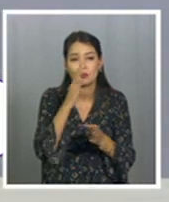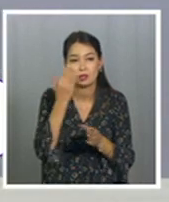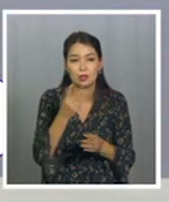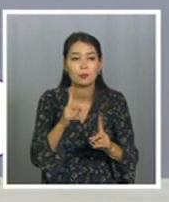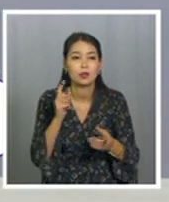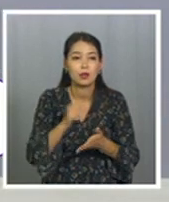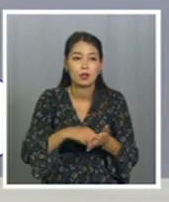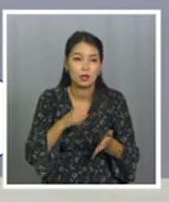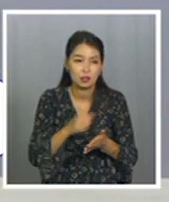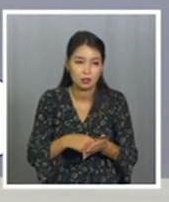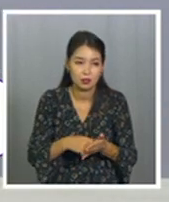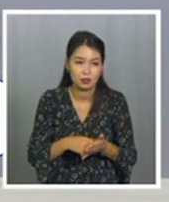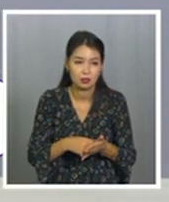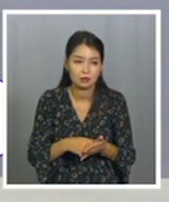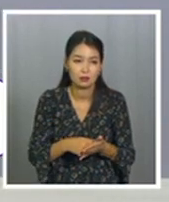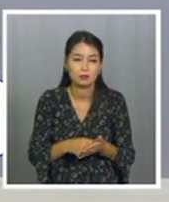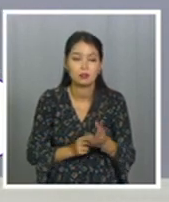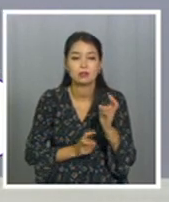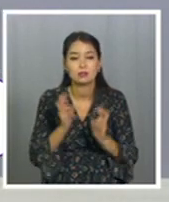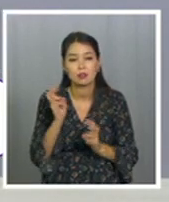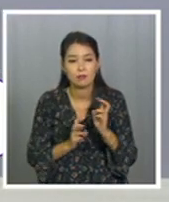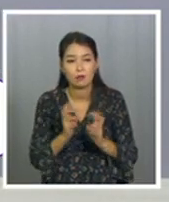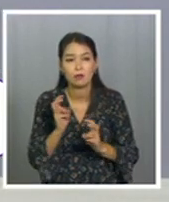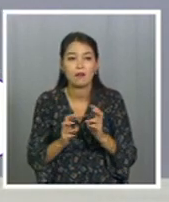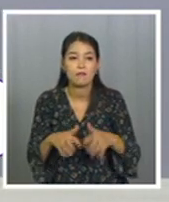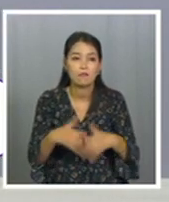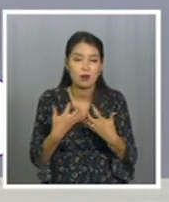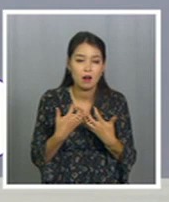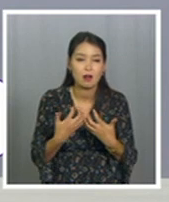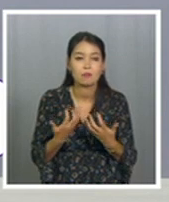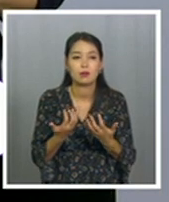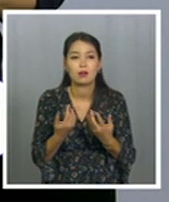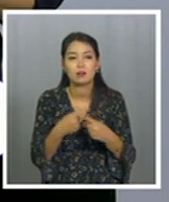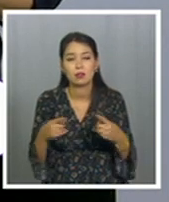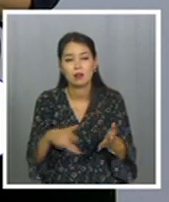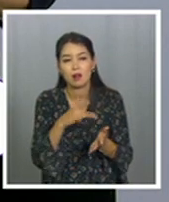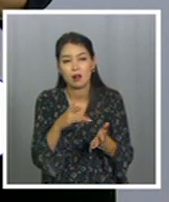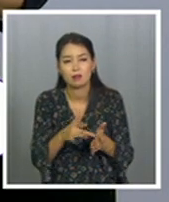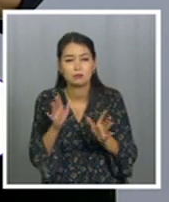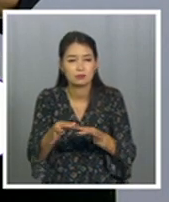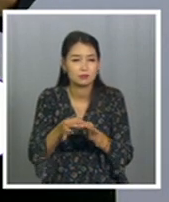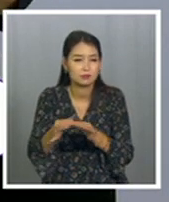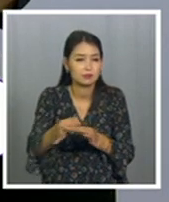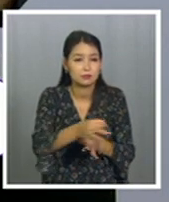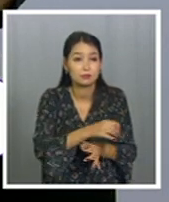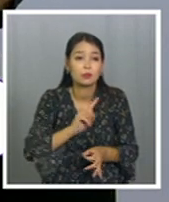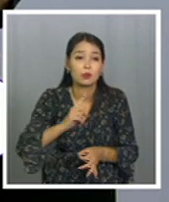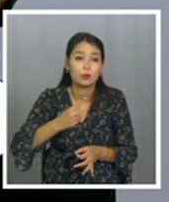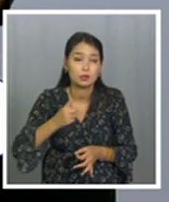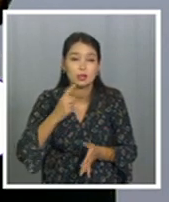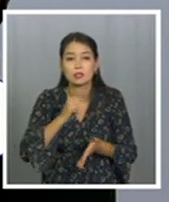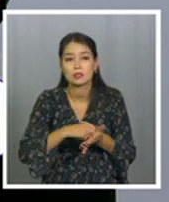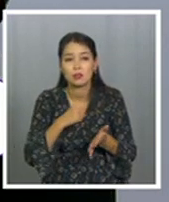мысалы біз завод фабрикаларды, комбинаттарды қаланың сыртына орналастырады? Себебі